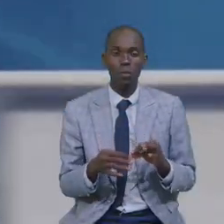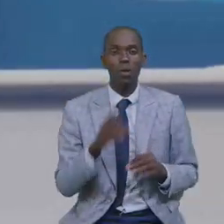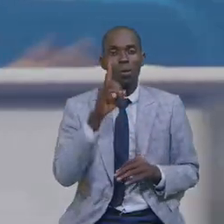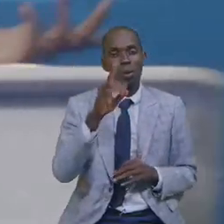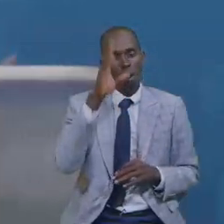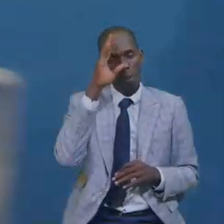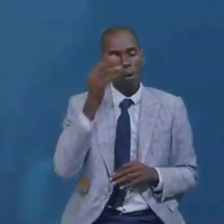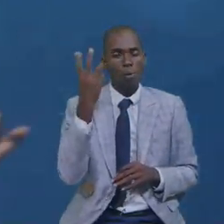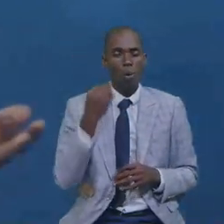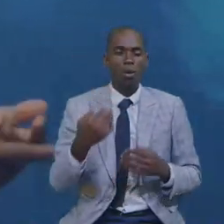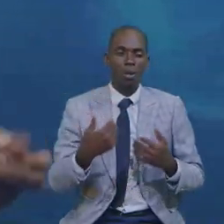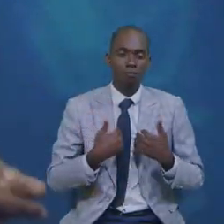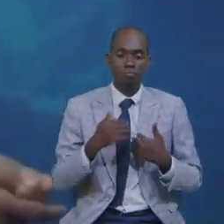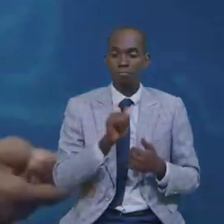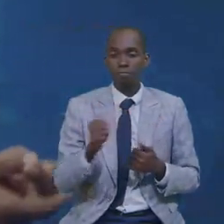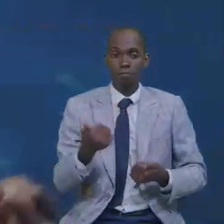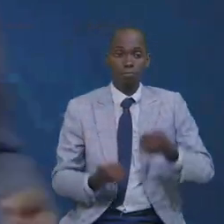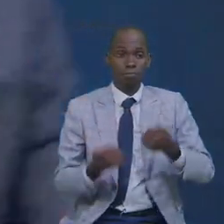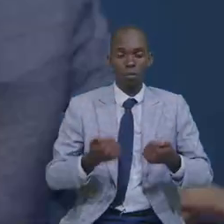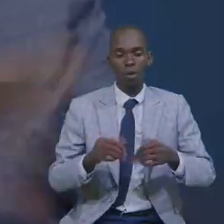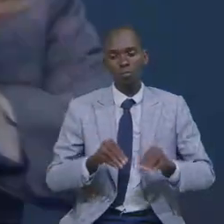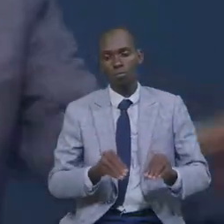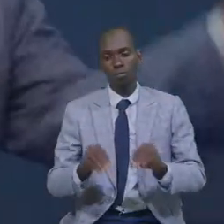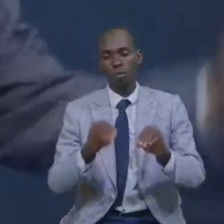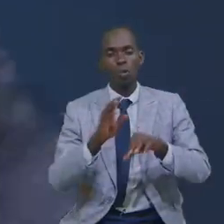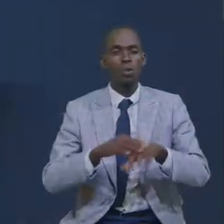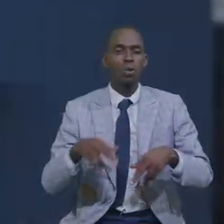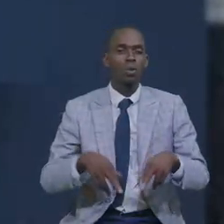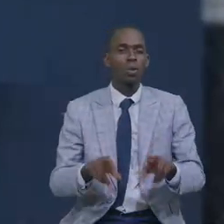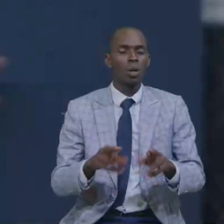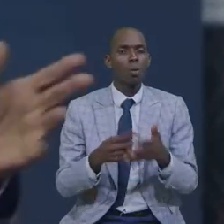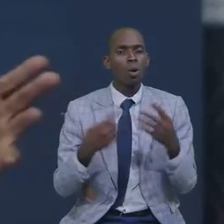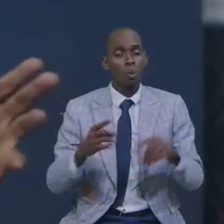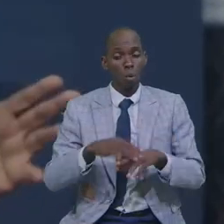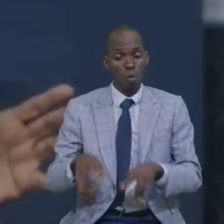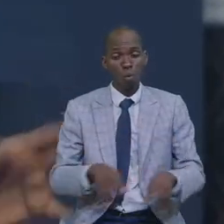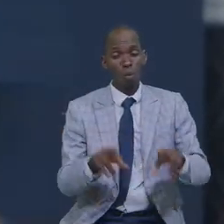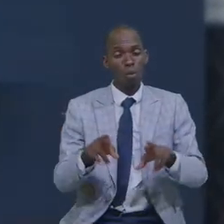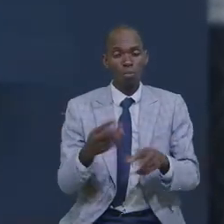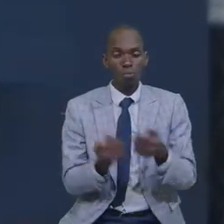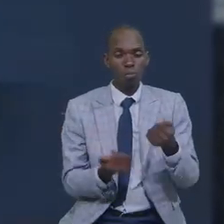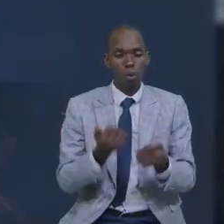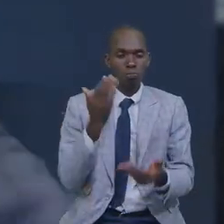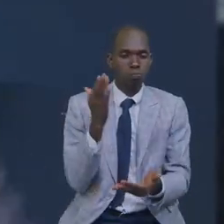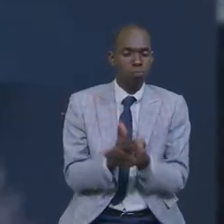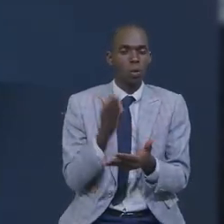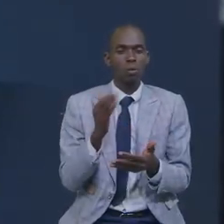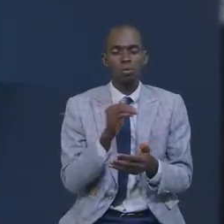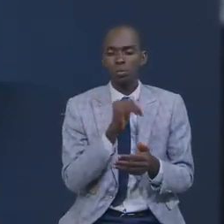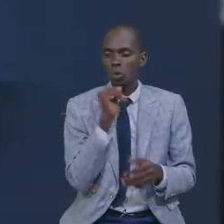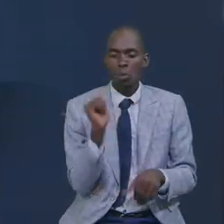il y a un homme qui est conduisait un véhicule et en route le véhicule a eu de panne ne bouge